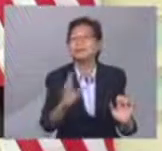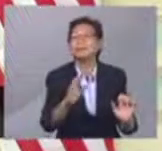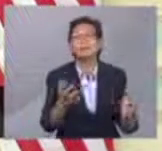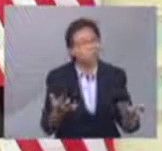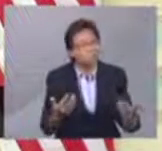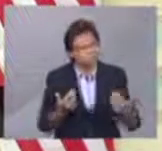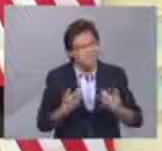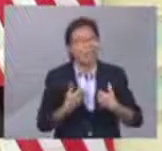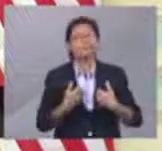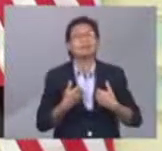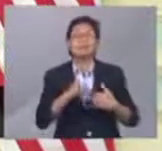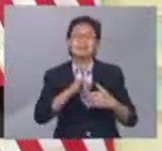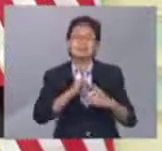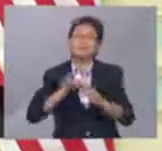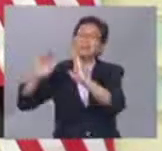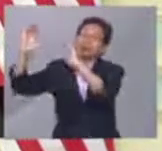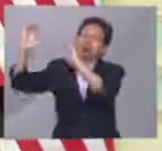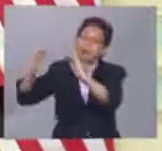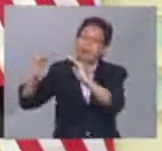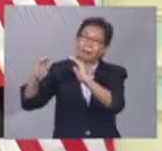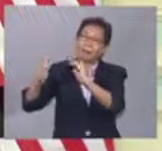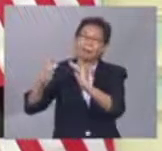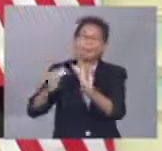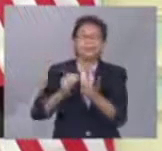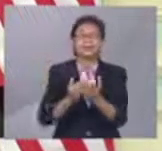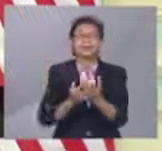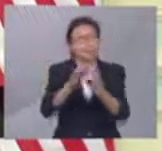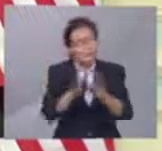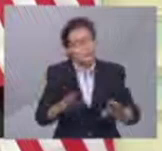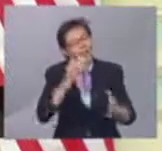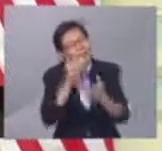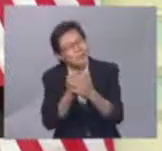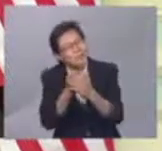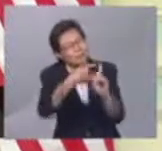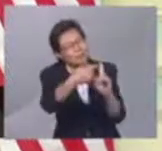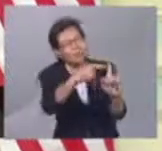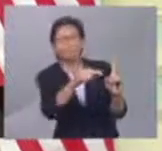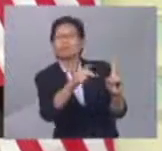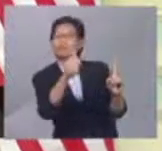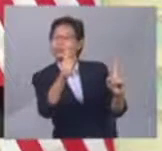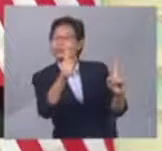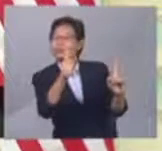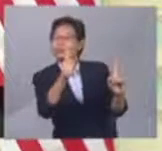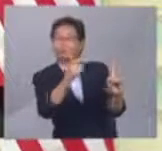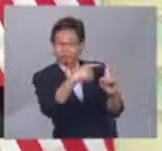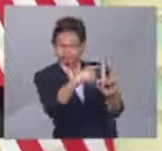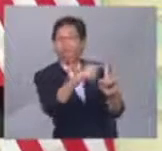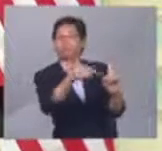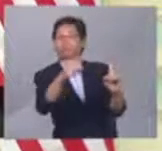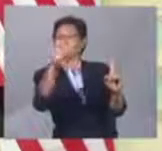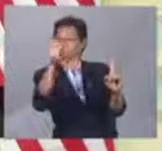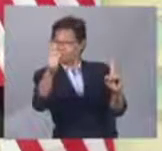emergency. Jadi saya harap perkembangan yang baik ini boleh dijadikan sebagai satu perkara positif supaya